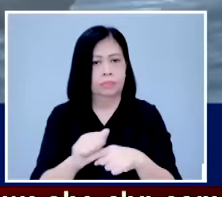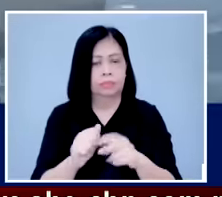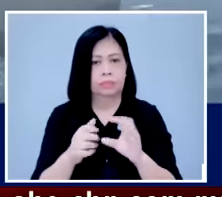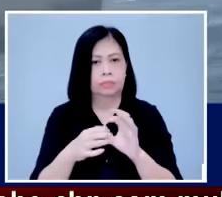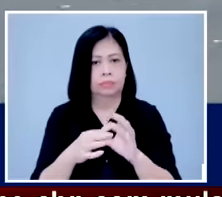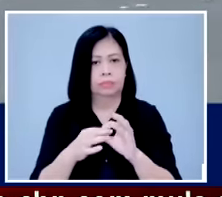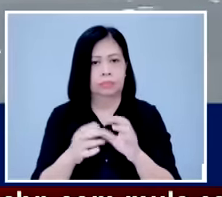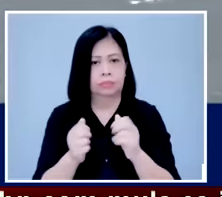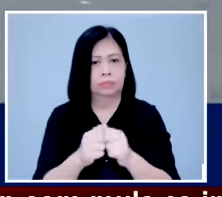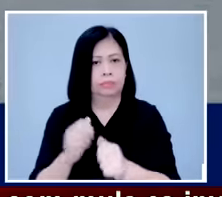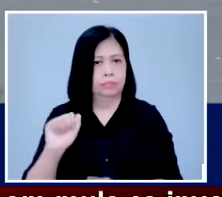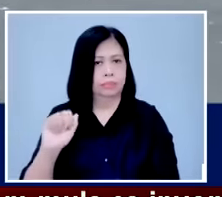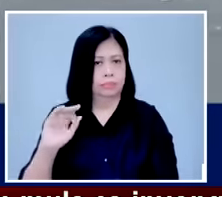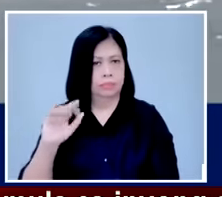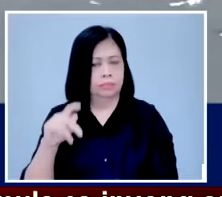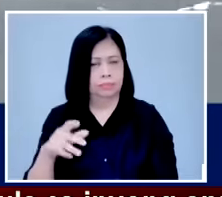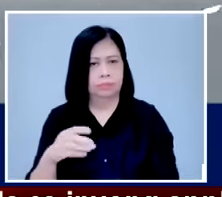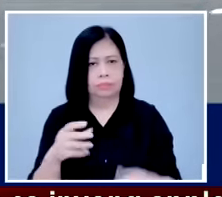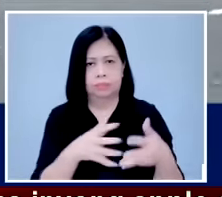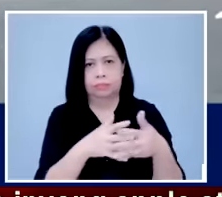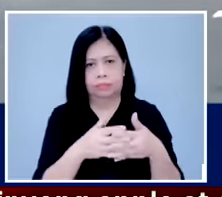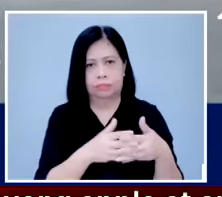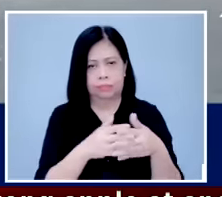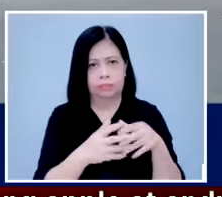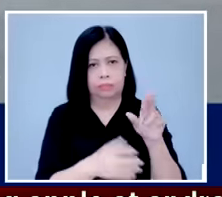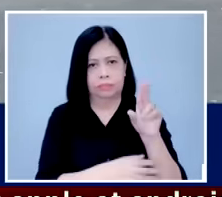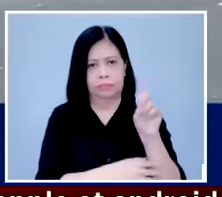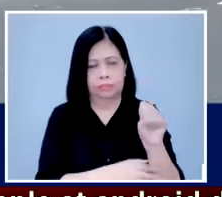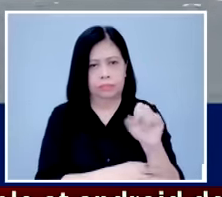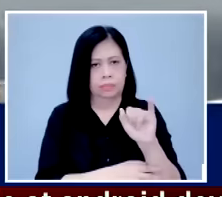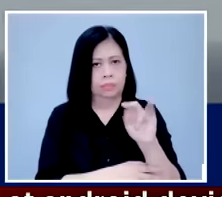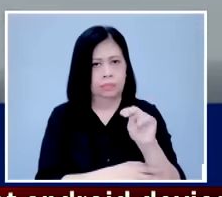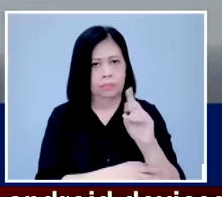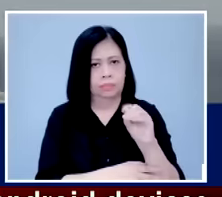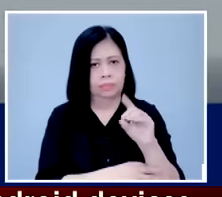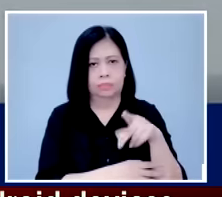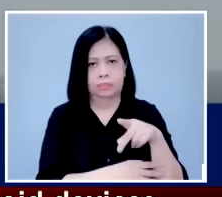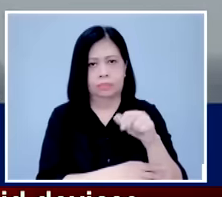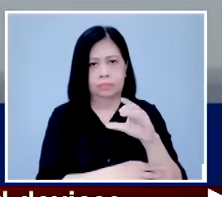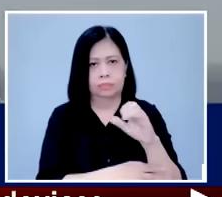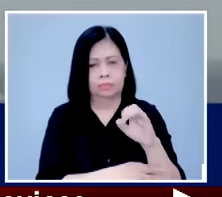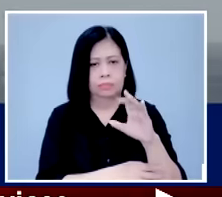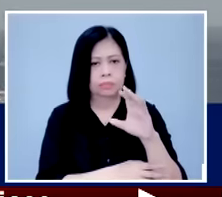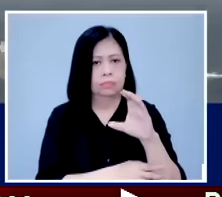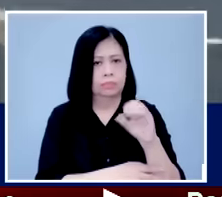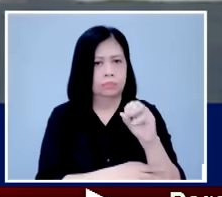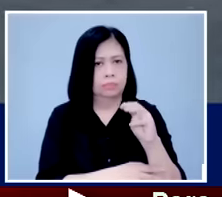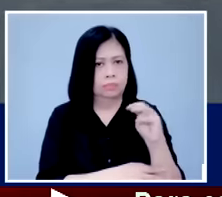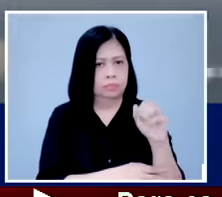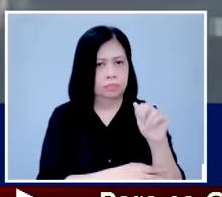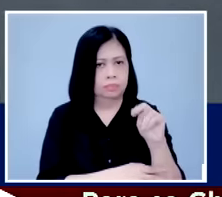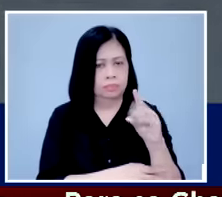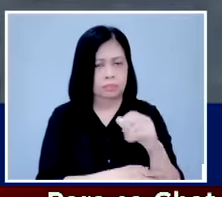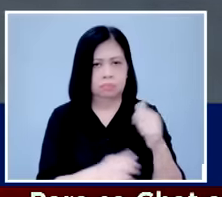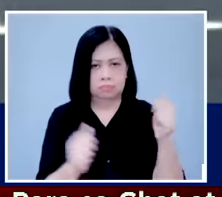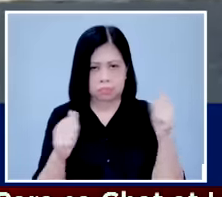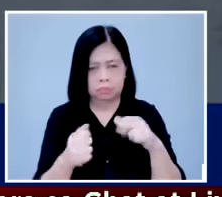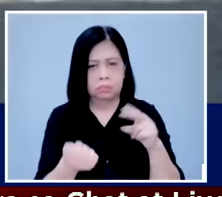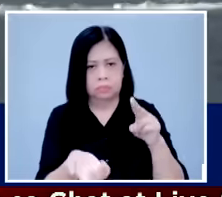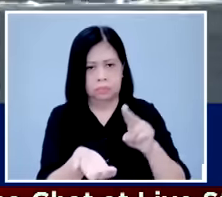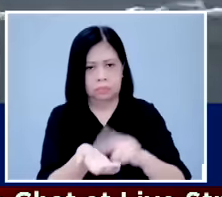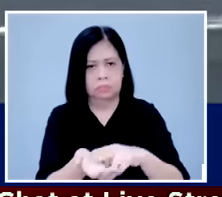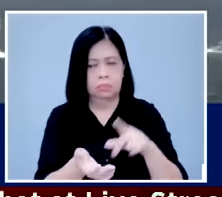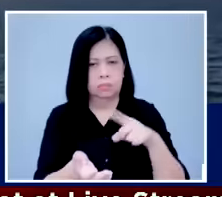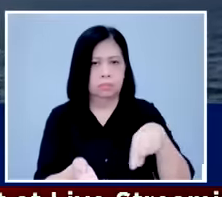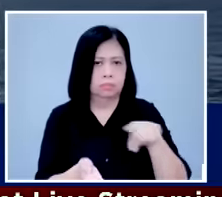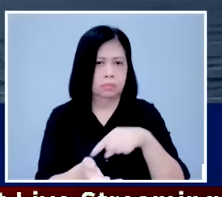activity ng Armed Forces of the Philippines at U.S. Indo-Pacific Command. Aprobado ang MCA ng Mutual Defense Board Security